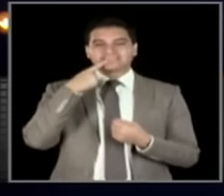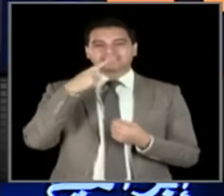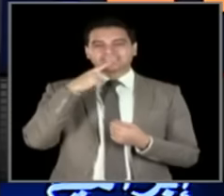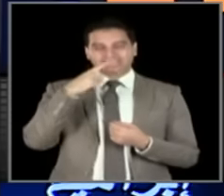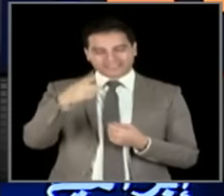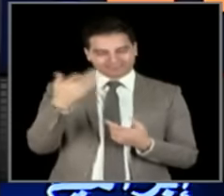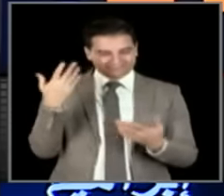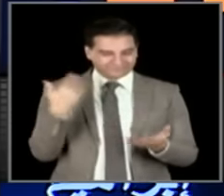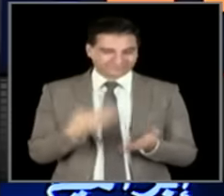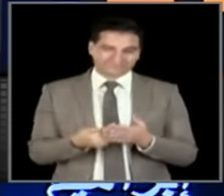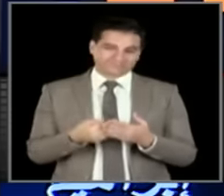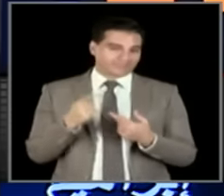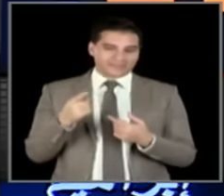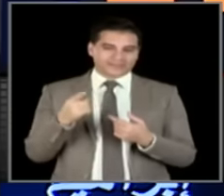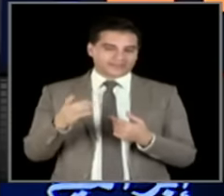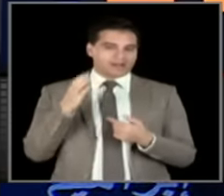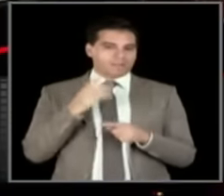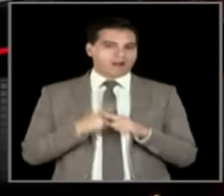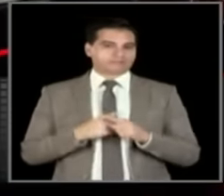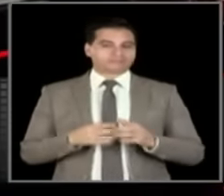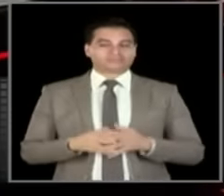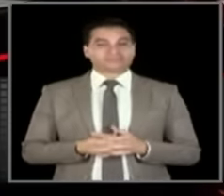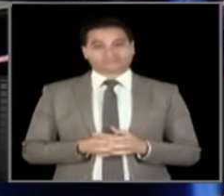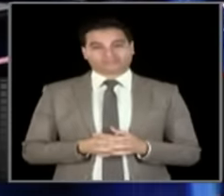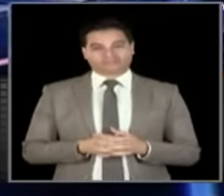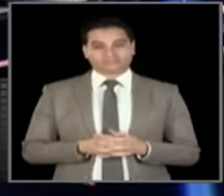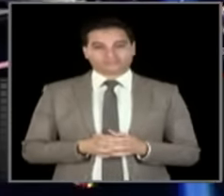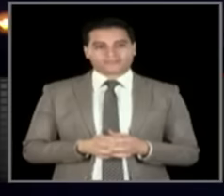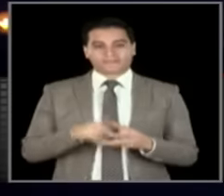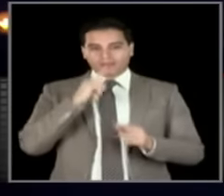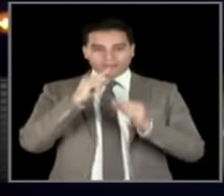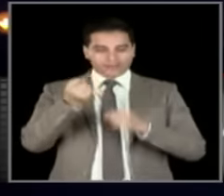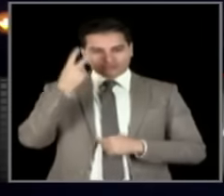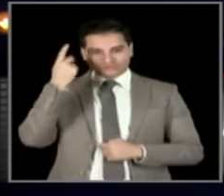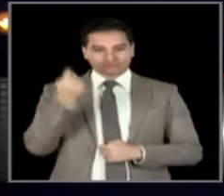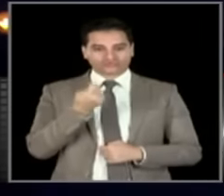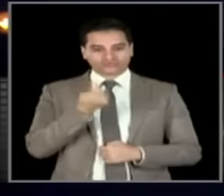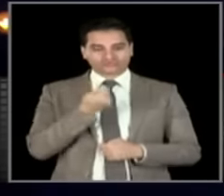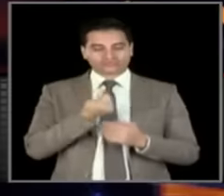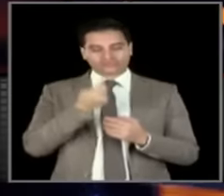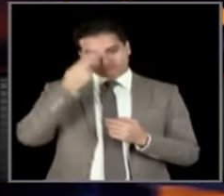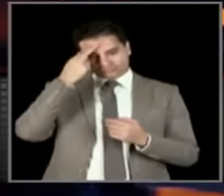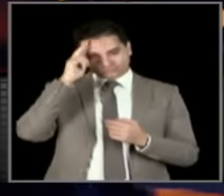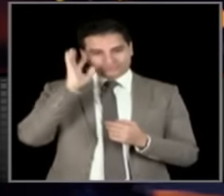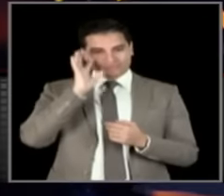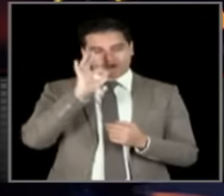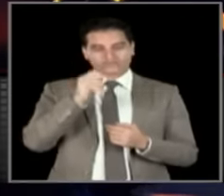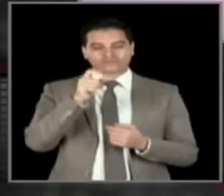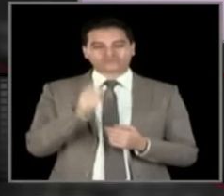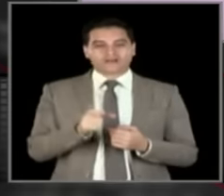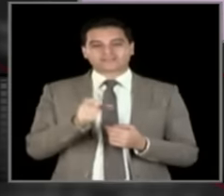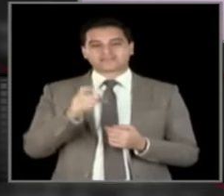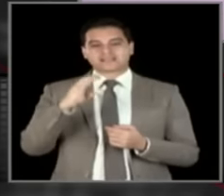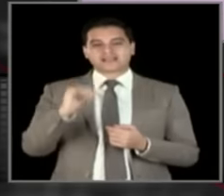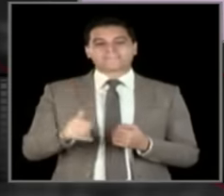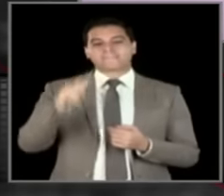نيويورك. ابراهيم اجابه خاطئه. من كلمات الشاعر جمال بخيت والحان